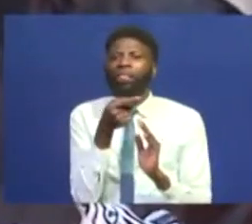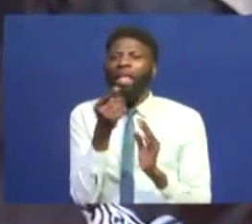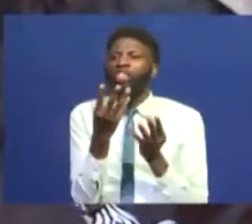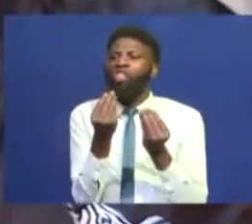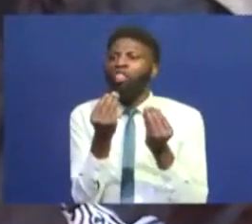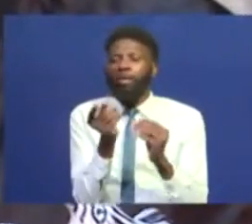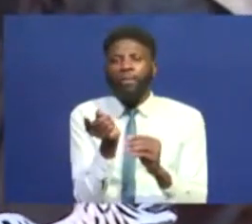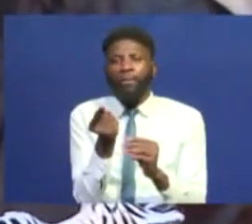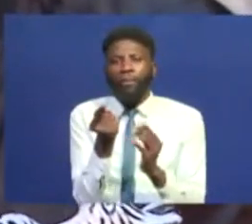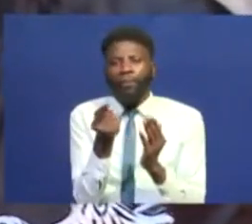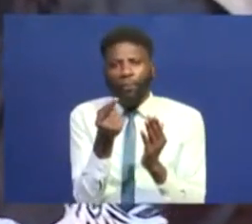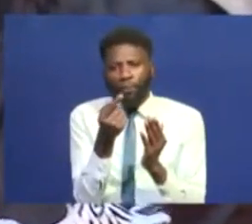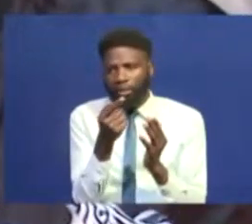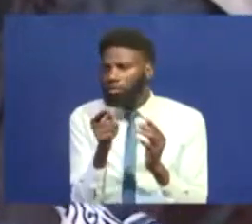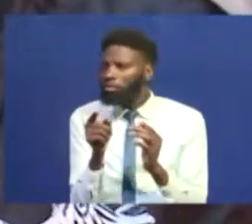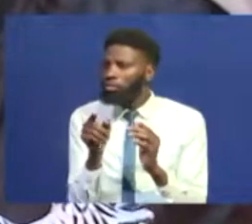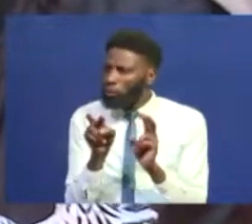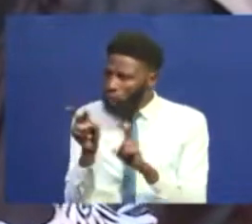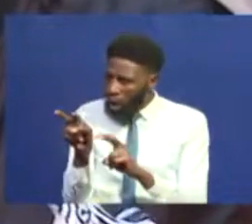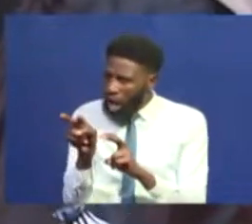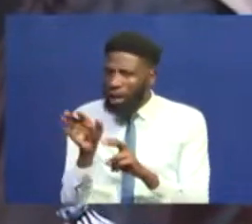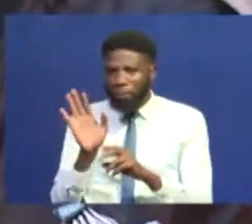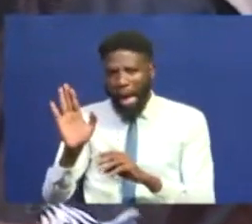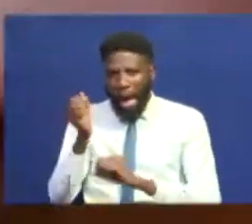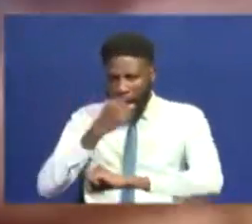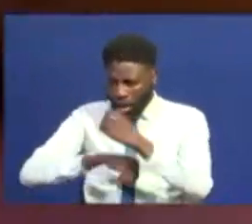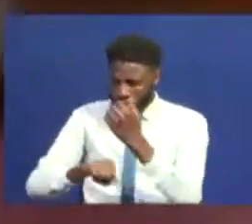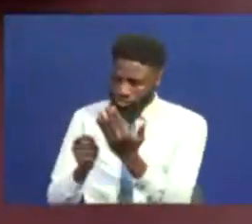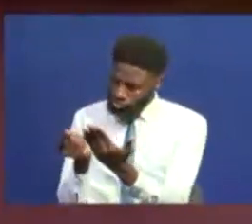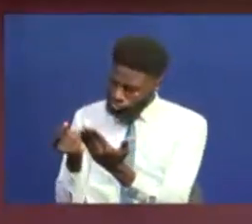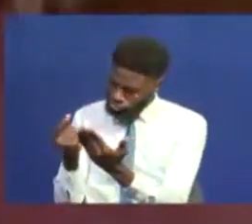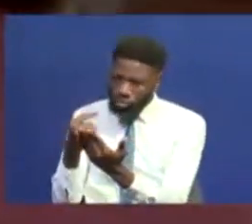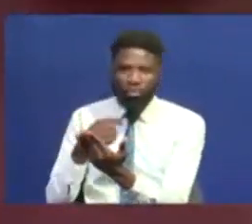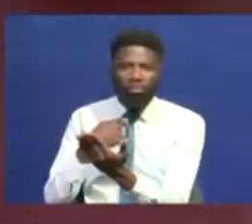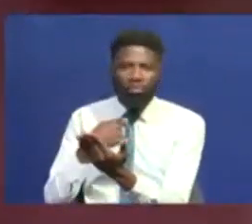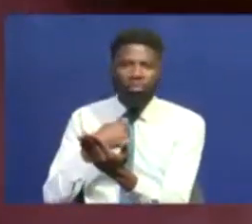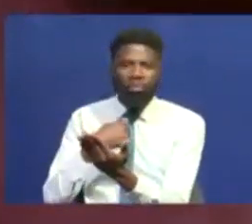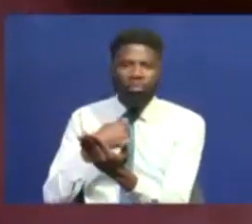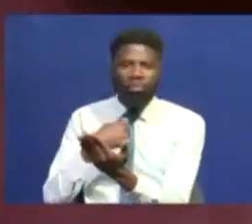tu, unaangalia, anakuambia tu angalia, unamwangalia tu venye anachora. Then